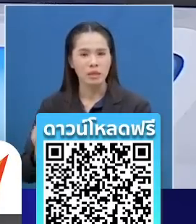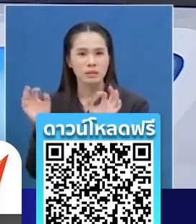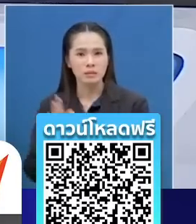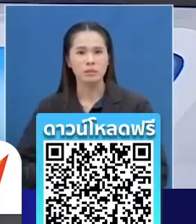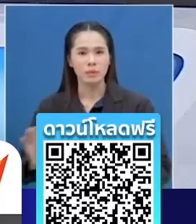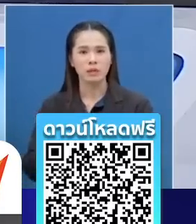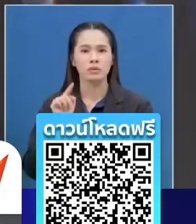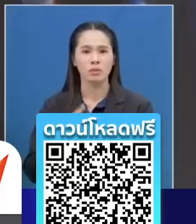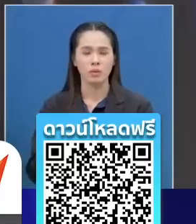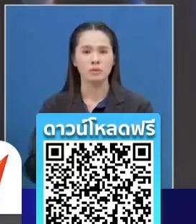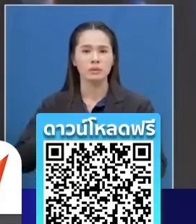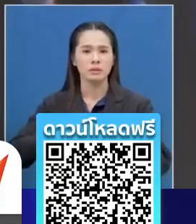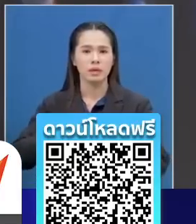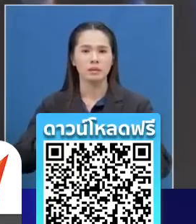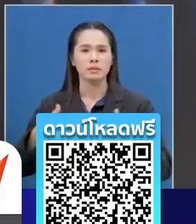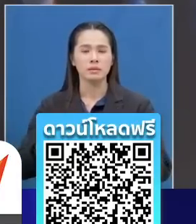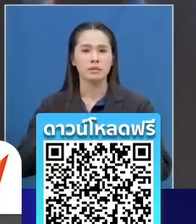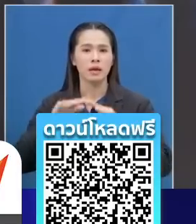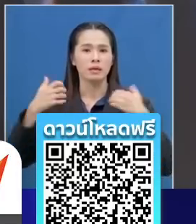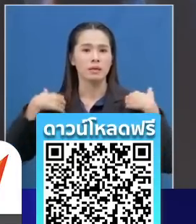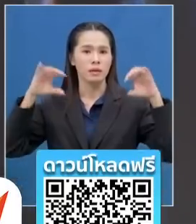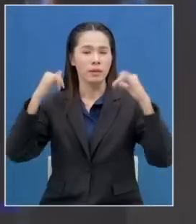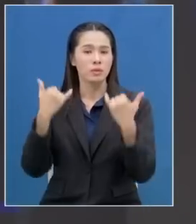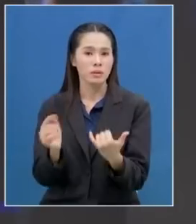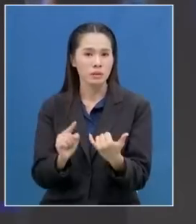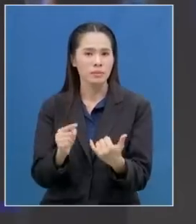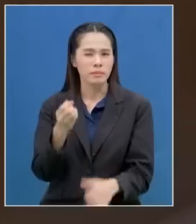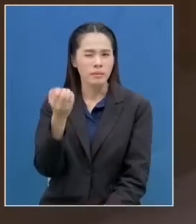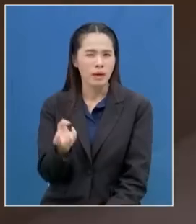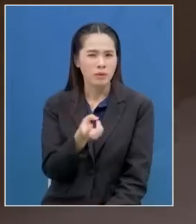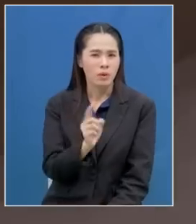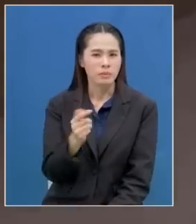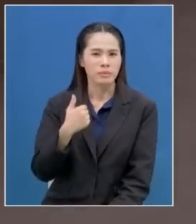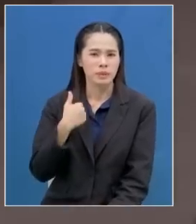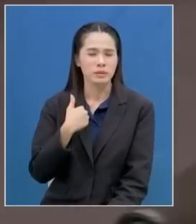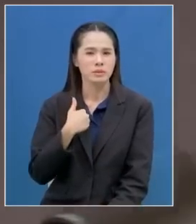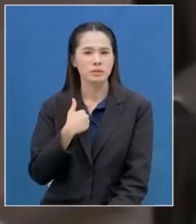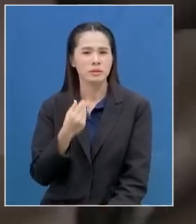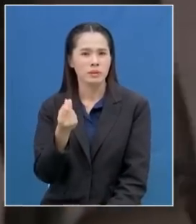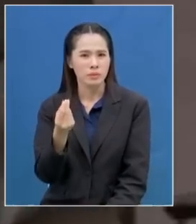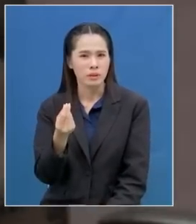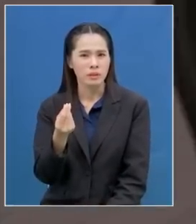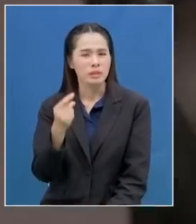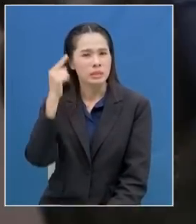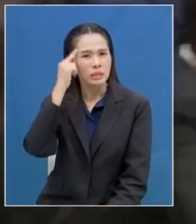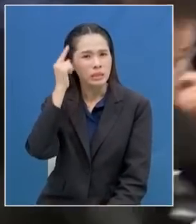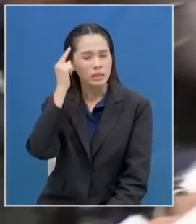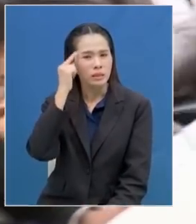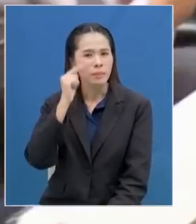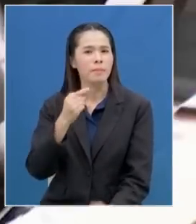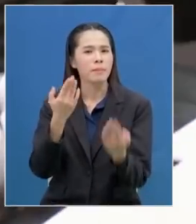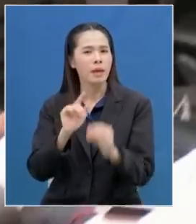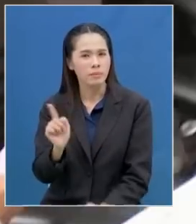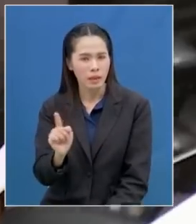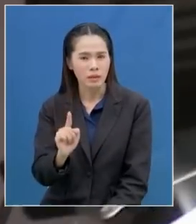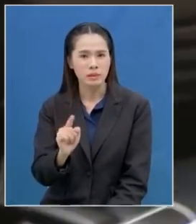เฉพาะเรื่องสูตรการจัดตั้งรัฐบาลณขณะนี้มันเป็นไปได้มากน้อยแค่ไหนมีกี่สูตรสมการที่จะเกิดขึ้นจะเป็นยังไงบ้าง